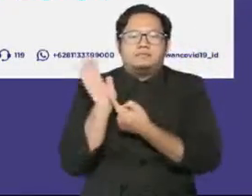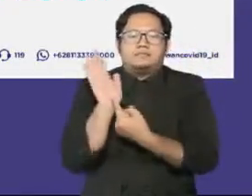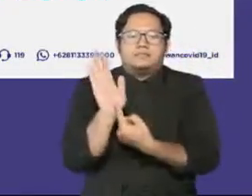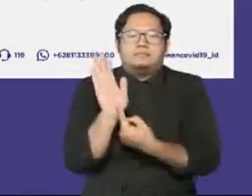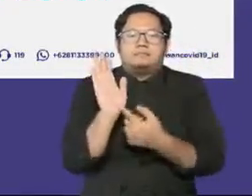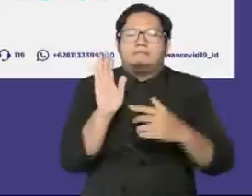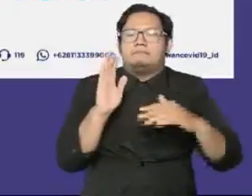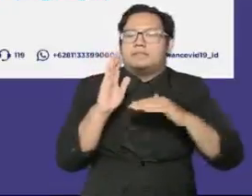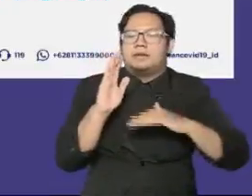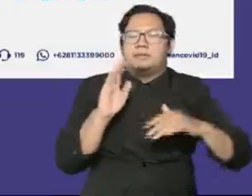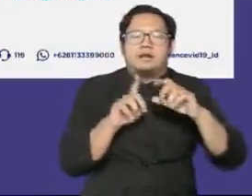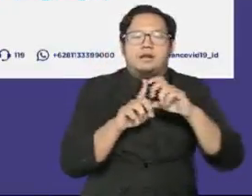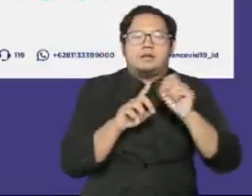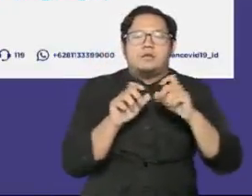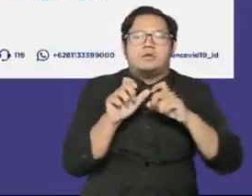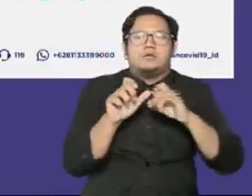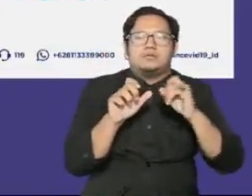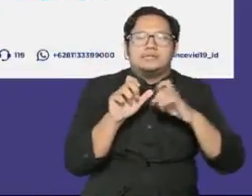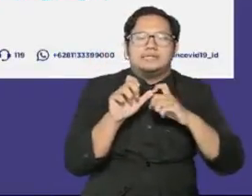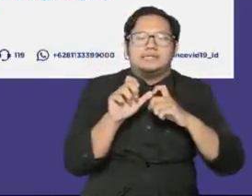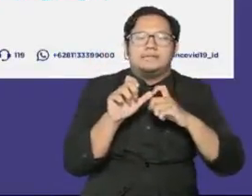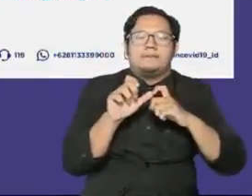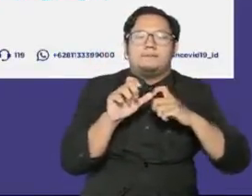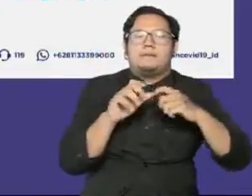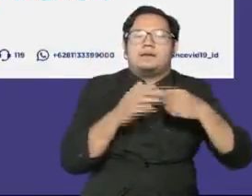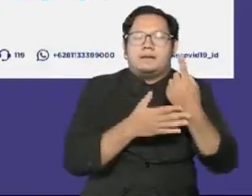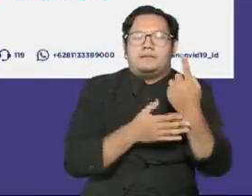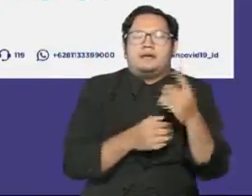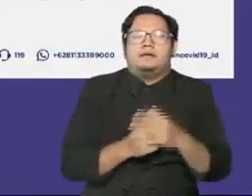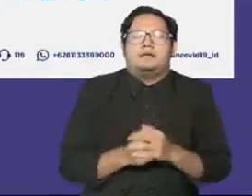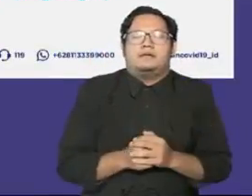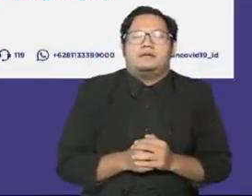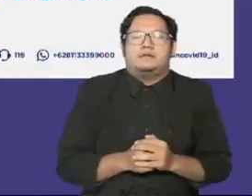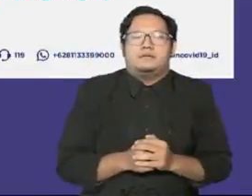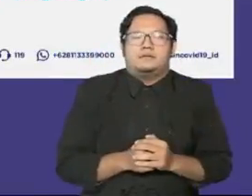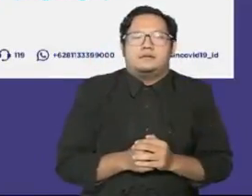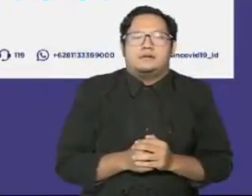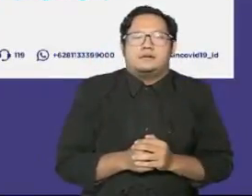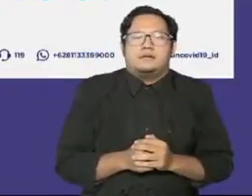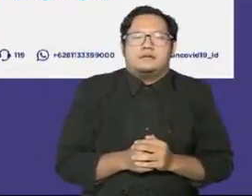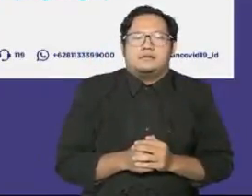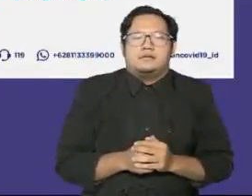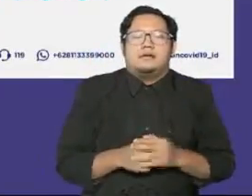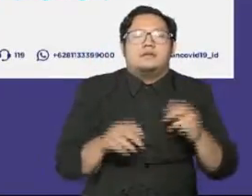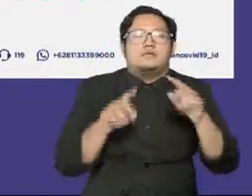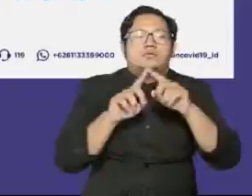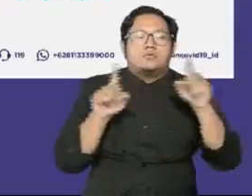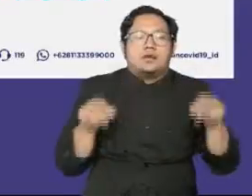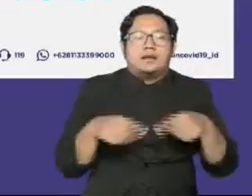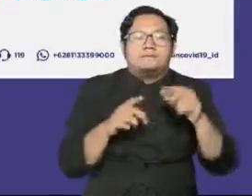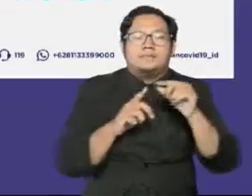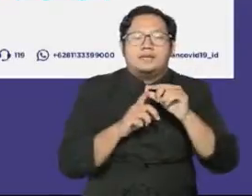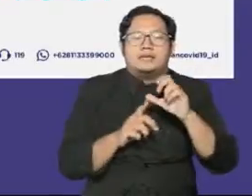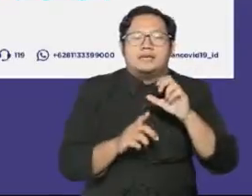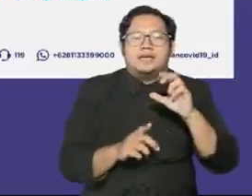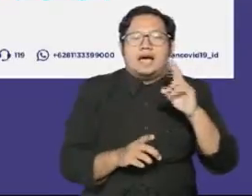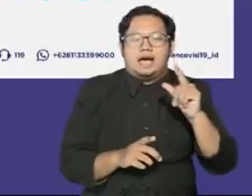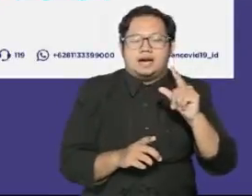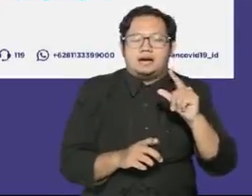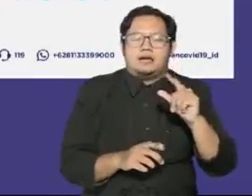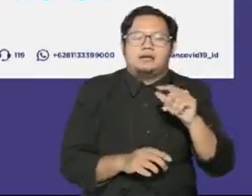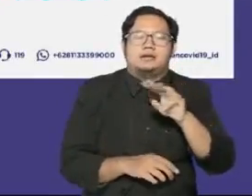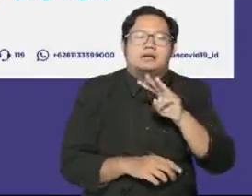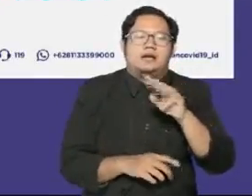pertama dan surat keterangan hasil negatif tes rt-pcr yang sampelnya diambil dalam kurun waktu maksimal tiga